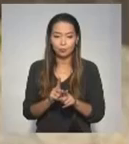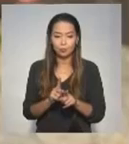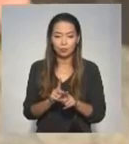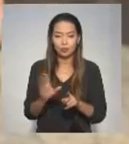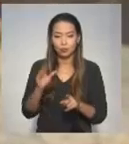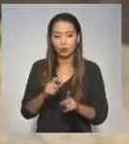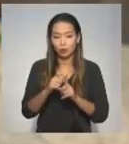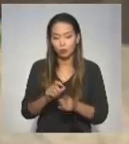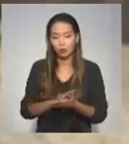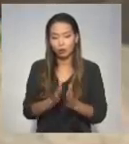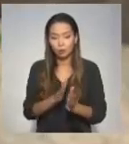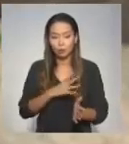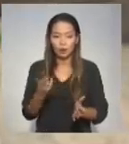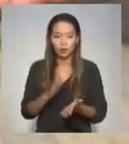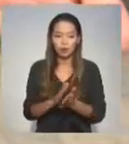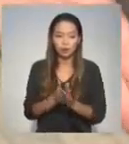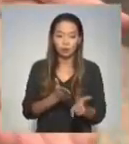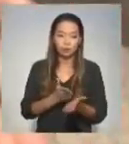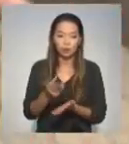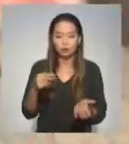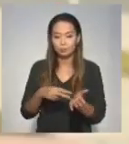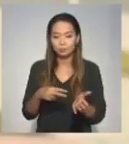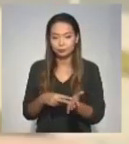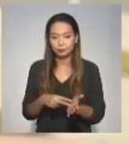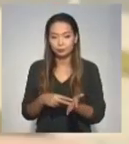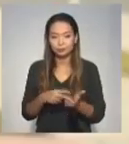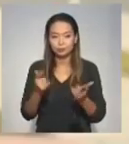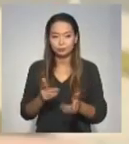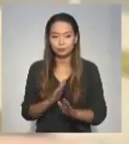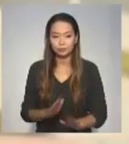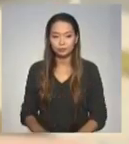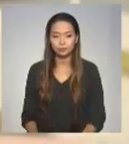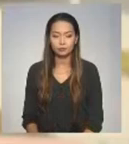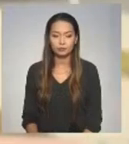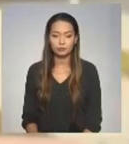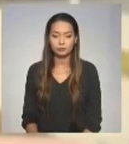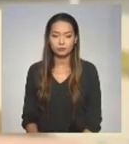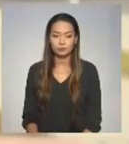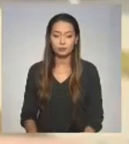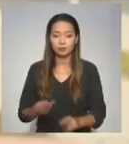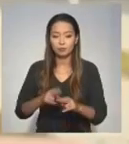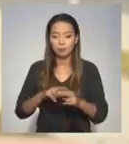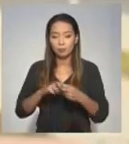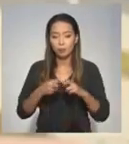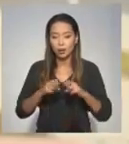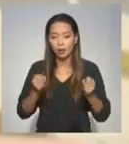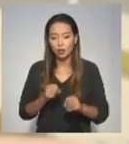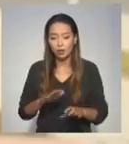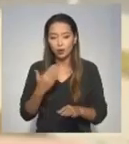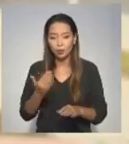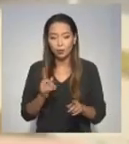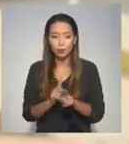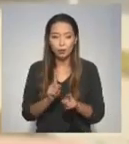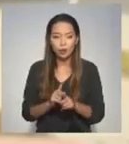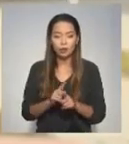ұсыныпты. Алайда қос тарап бұл бағаға келісе алмаған. Суть совершенно в другом, не в скорости. Мәселе жылдамдықта емес, мәселе уступить дорогу